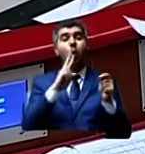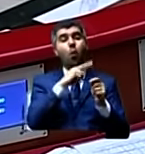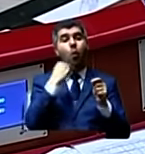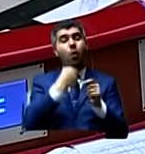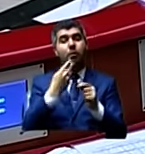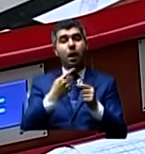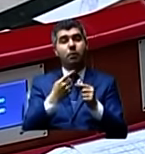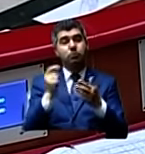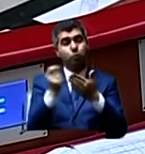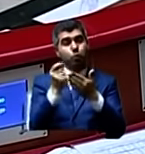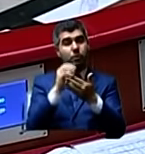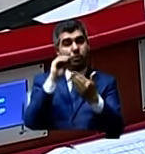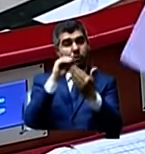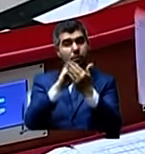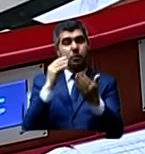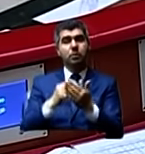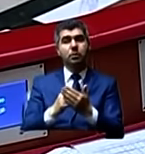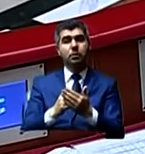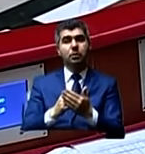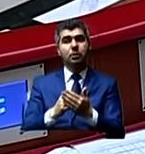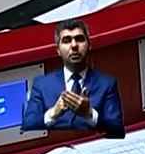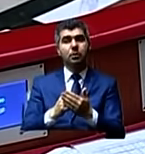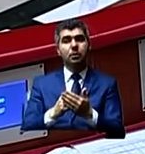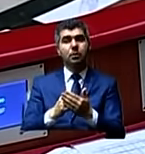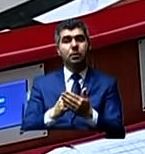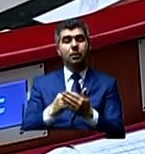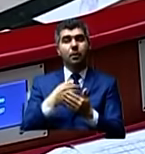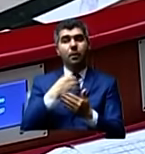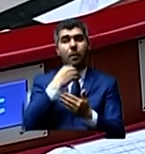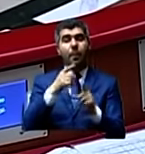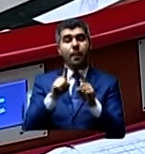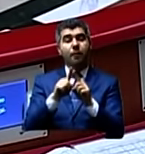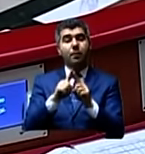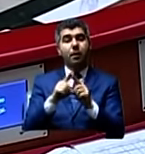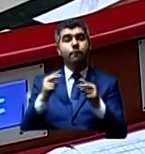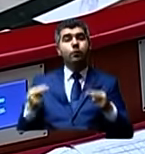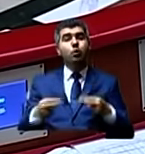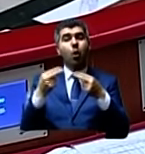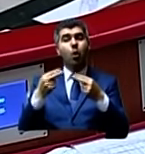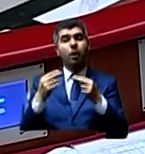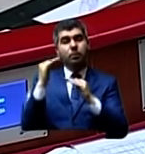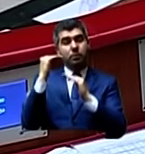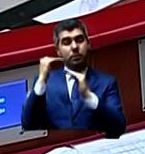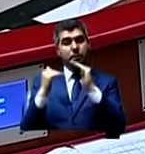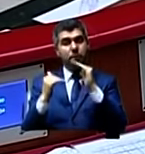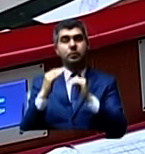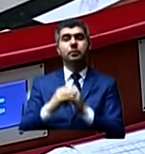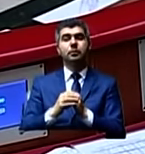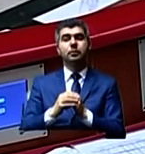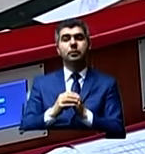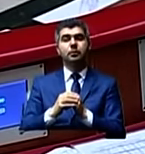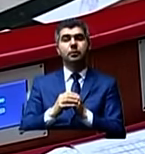خدينا التدابير في القطني، واشي كتعرفوا وراه السوق طاح، لانه ولات